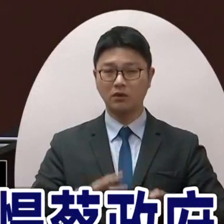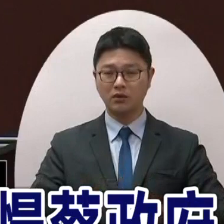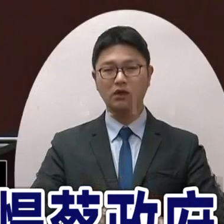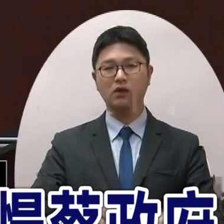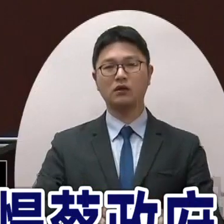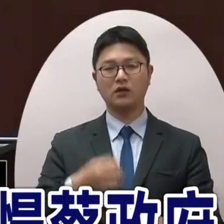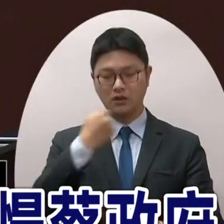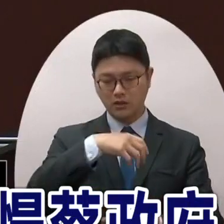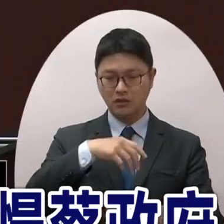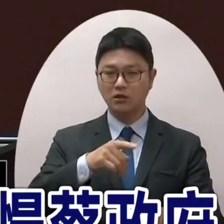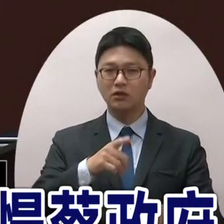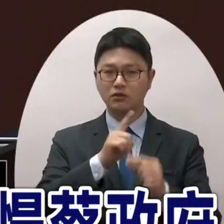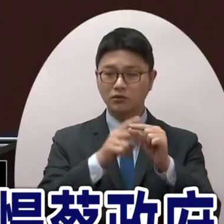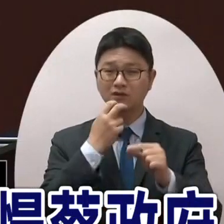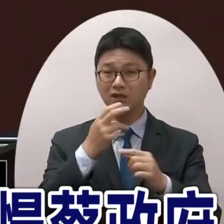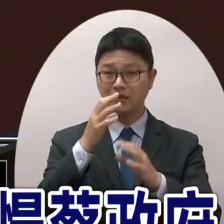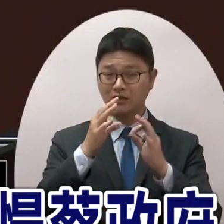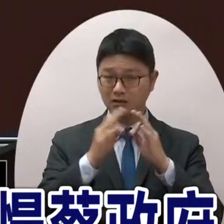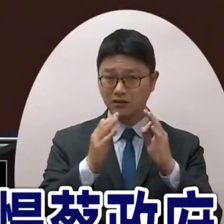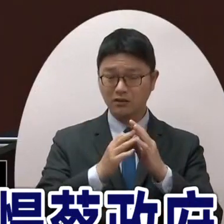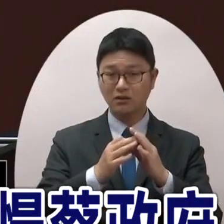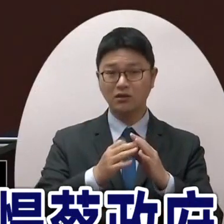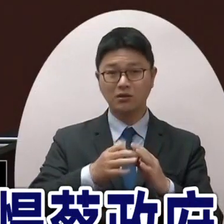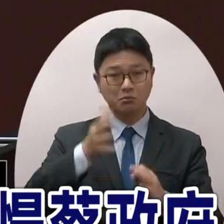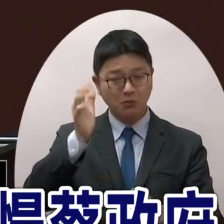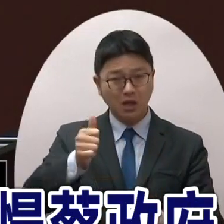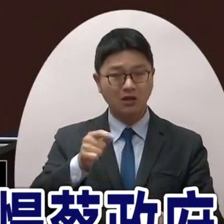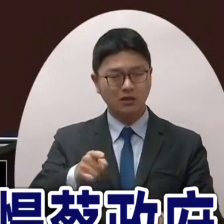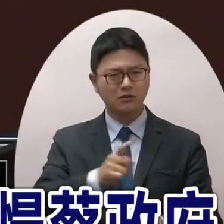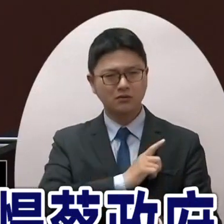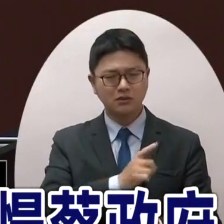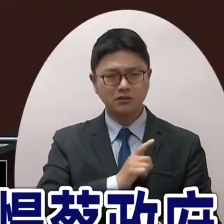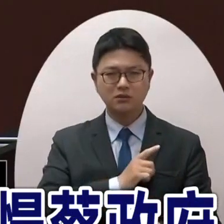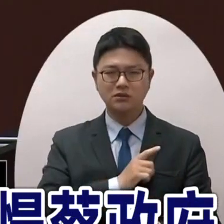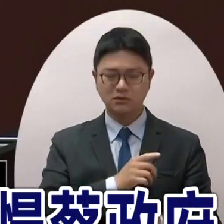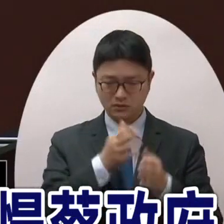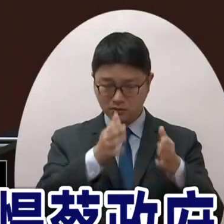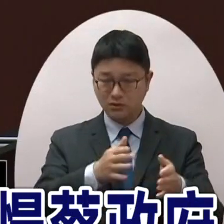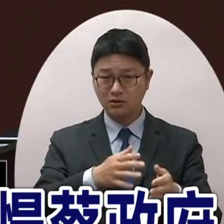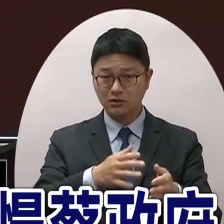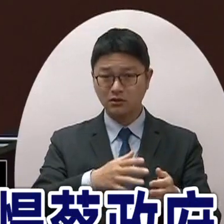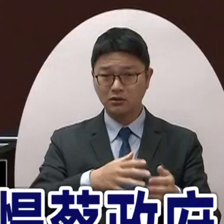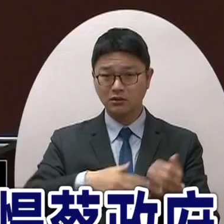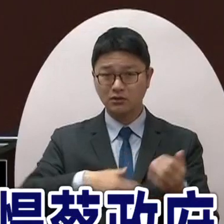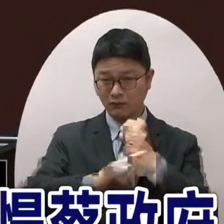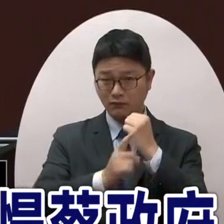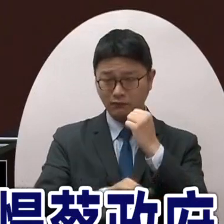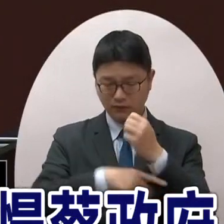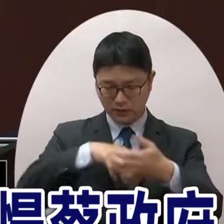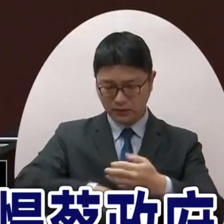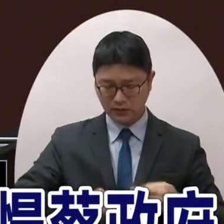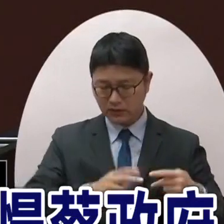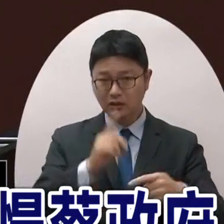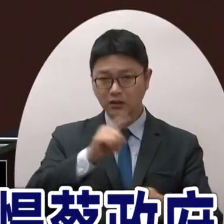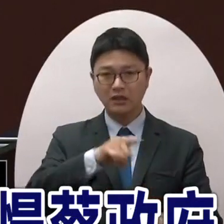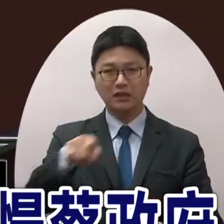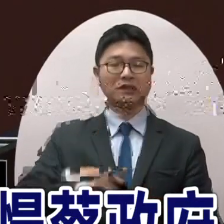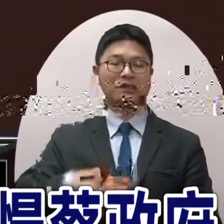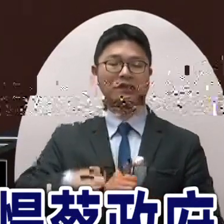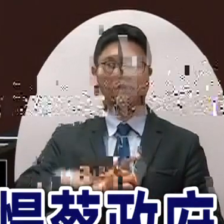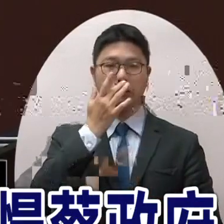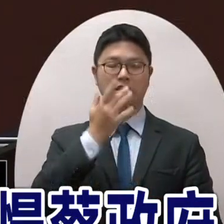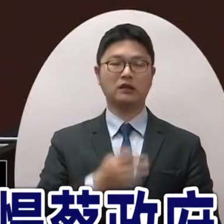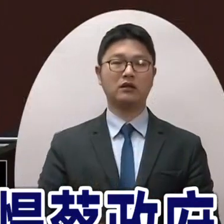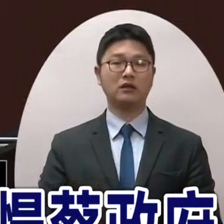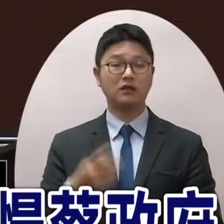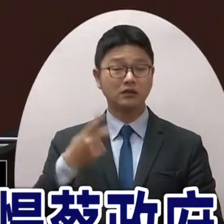通，央行总裁也完全不知道这个权动法修正的内容，更不要提我们看到前一阵